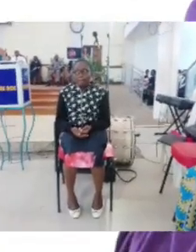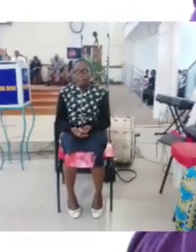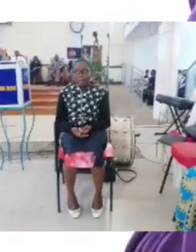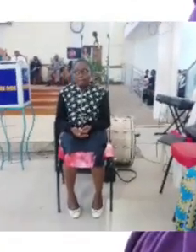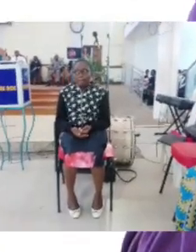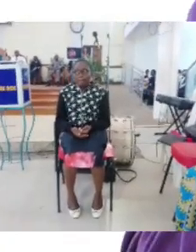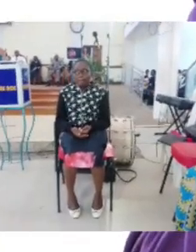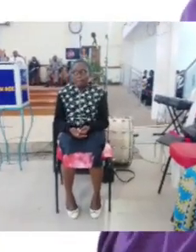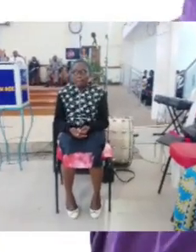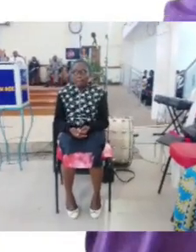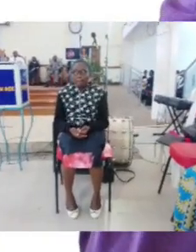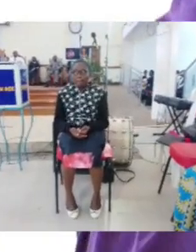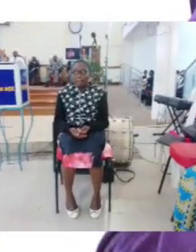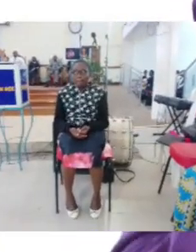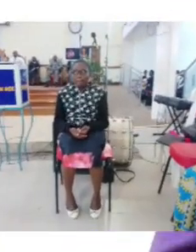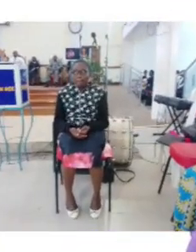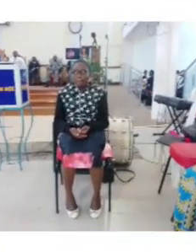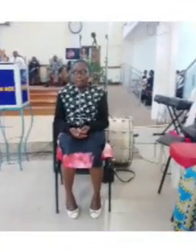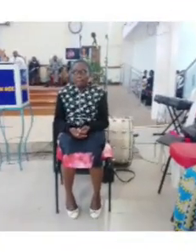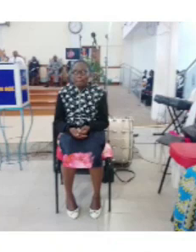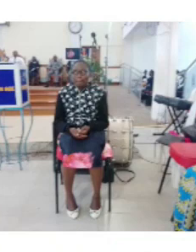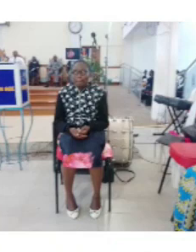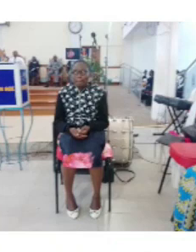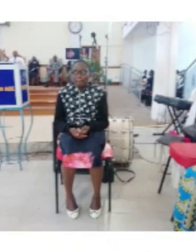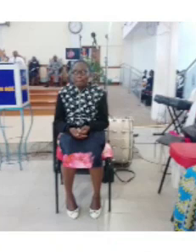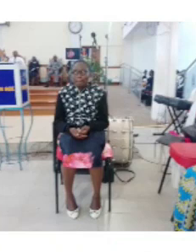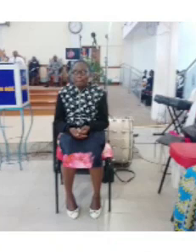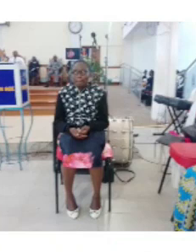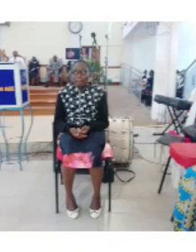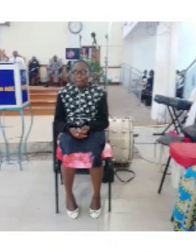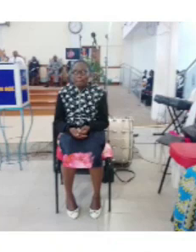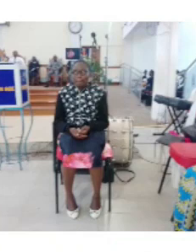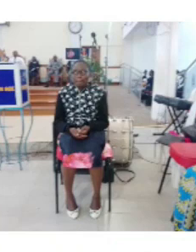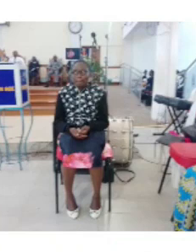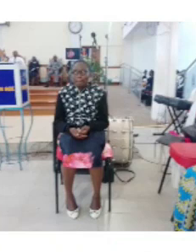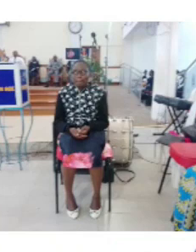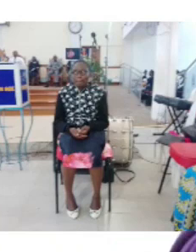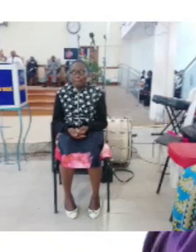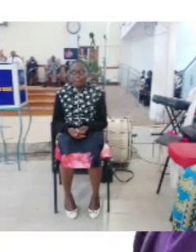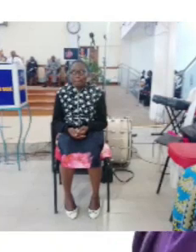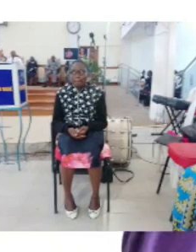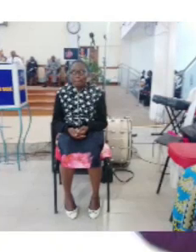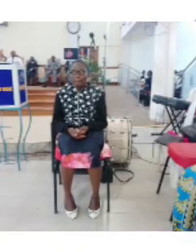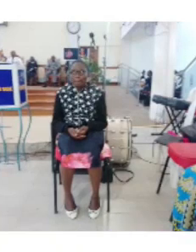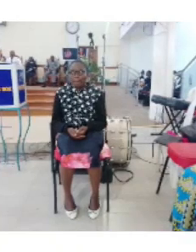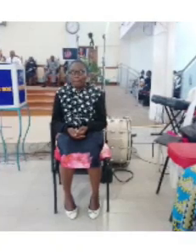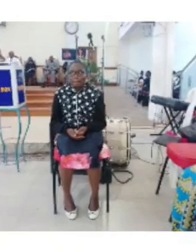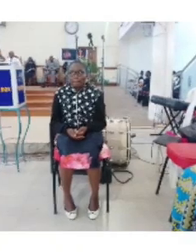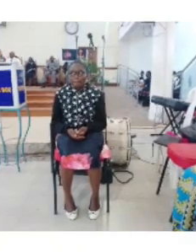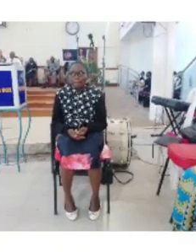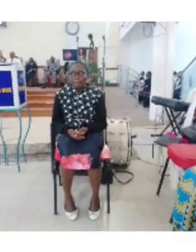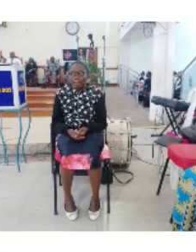Israeli. No kesho kaduza hauhanini adhamaki wa kere idhano. Niokuona